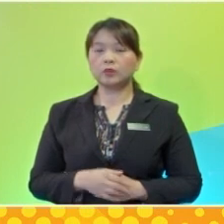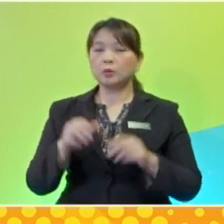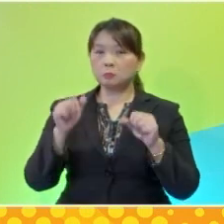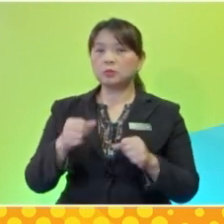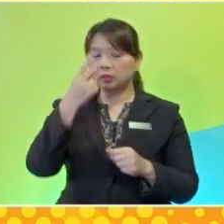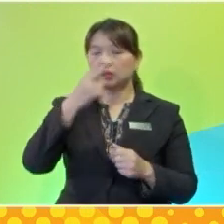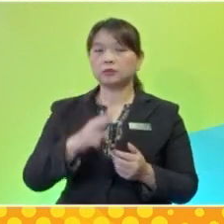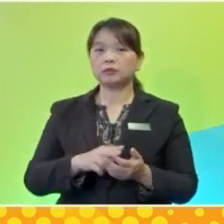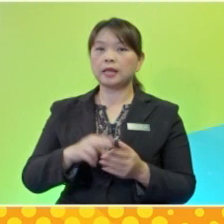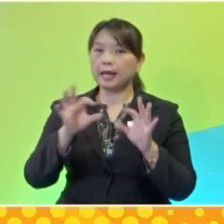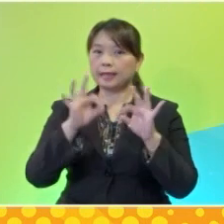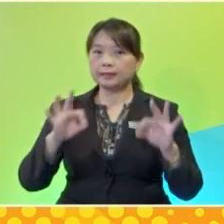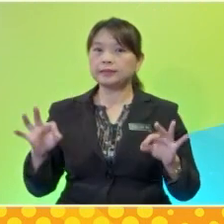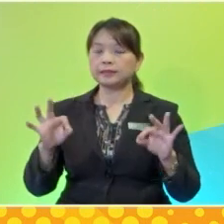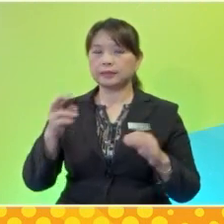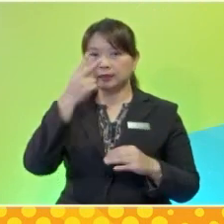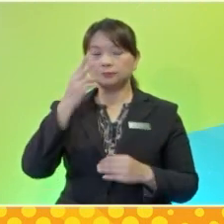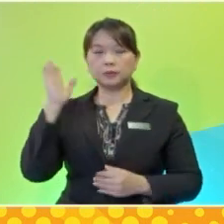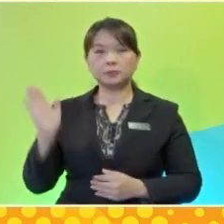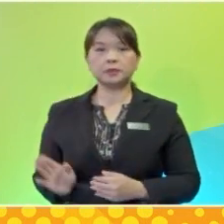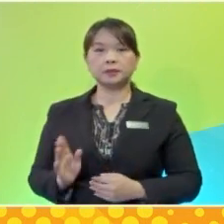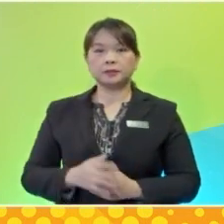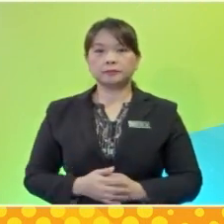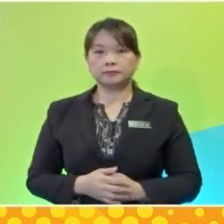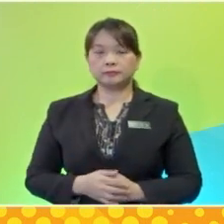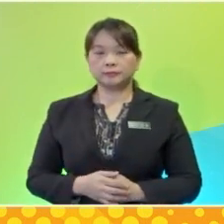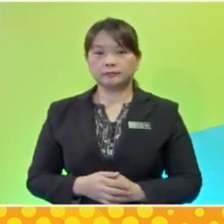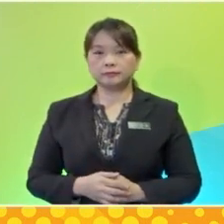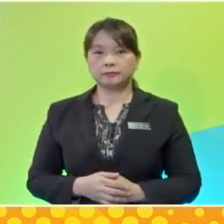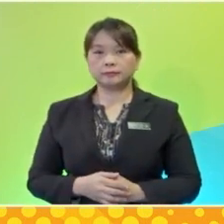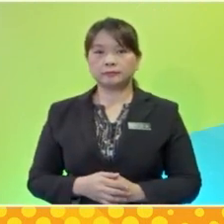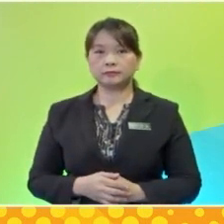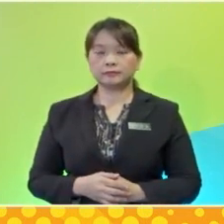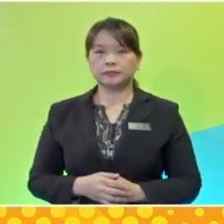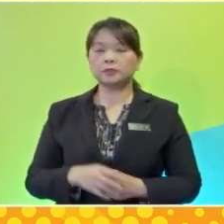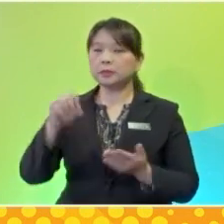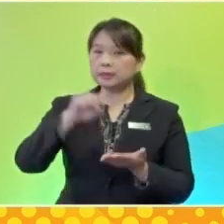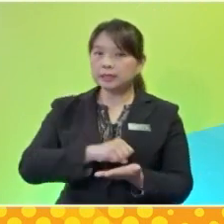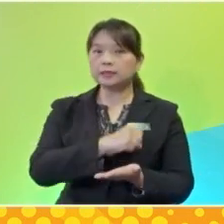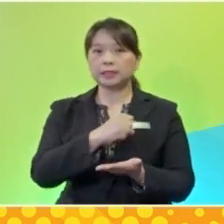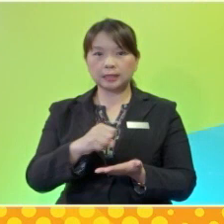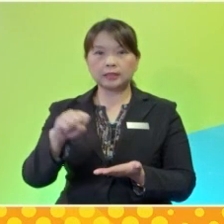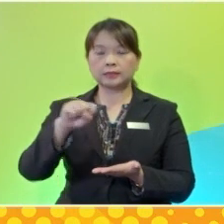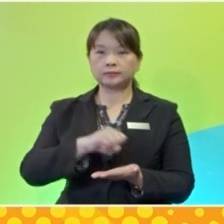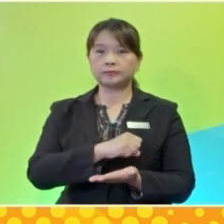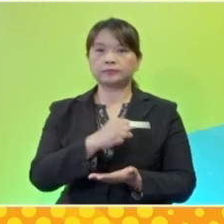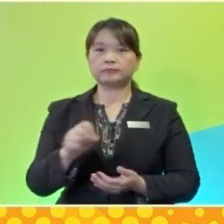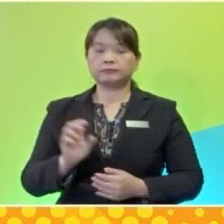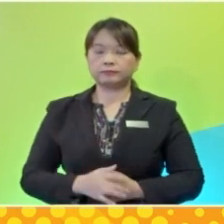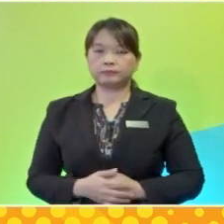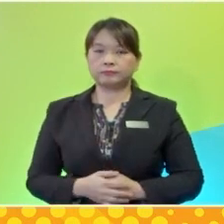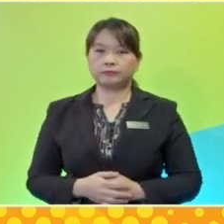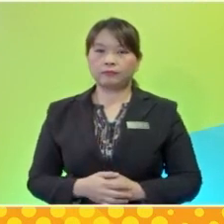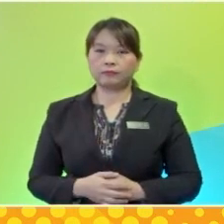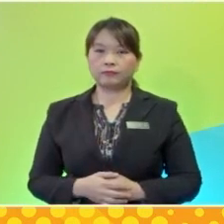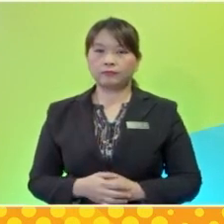止像险峰增加你的高度，衬托你的威仪，甚至热光，甚至